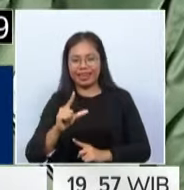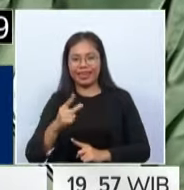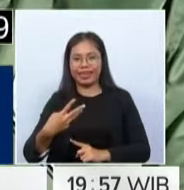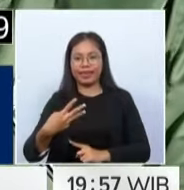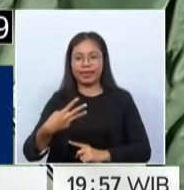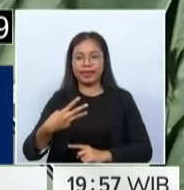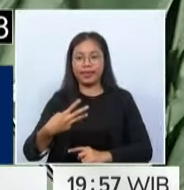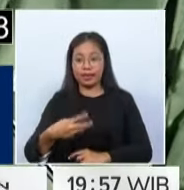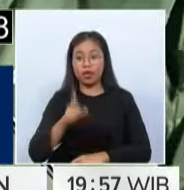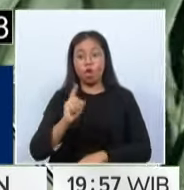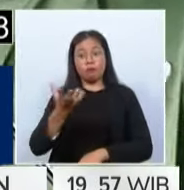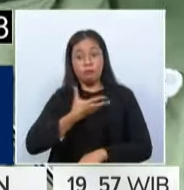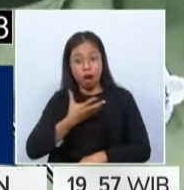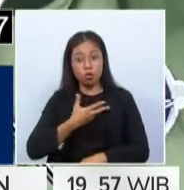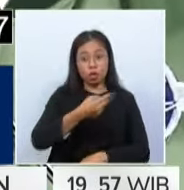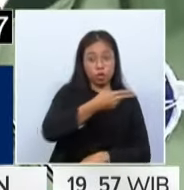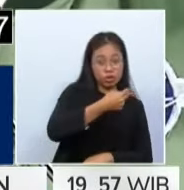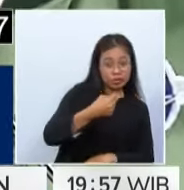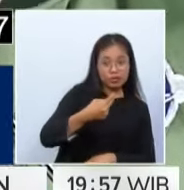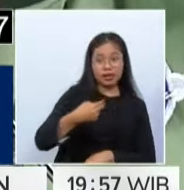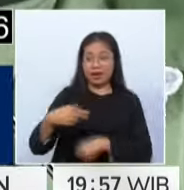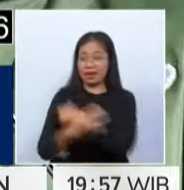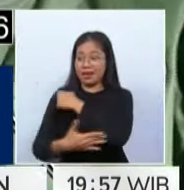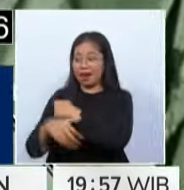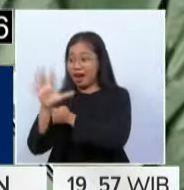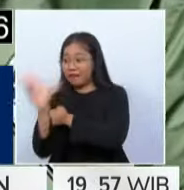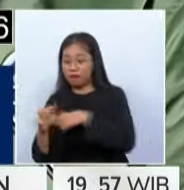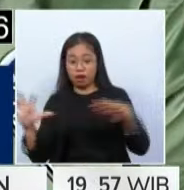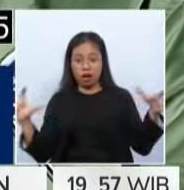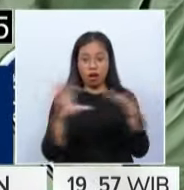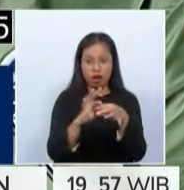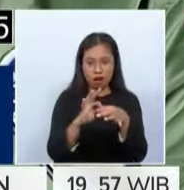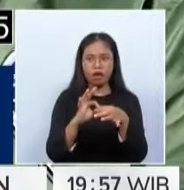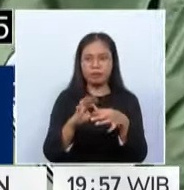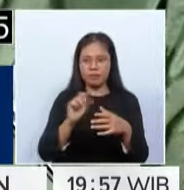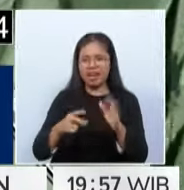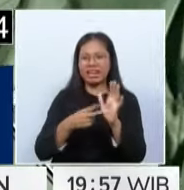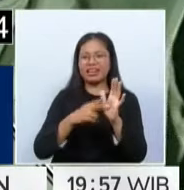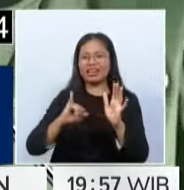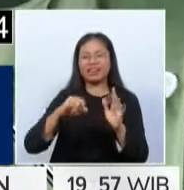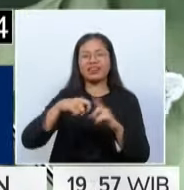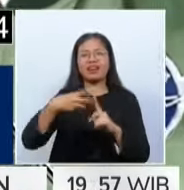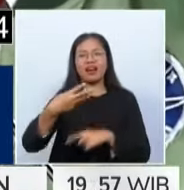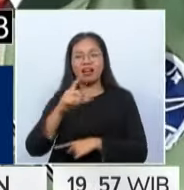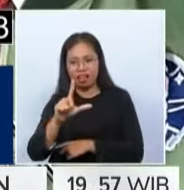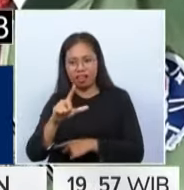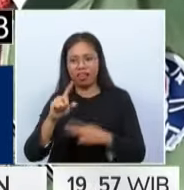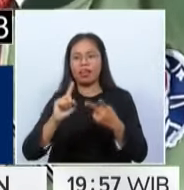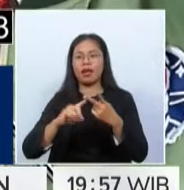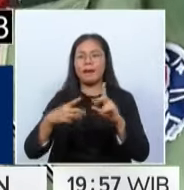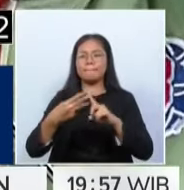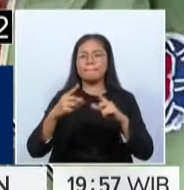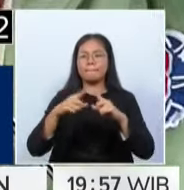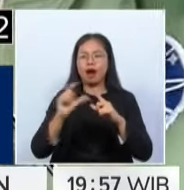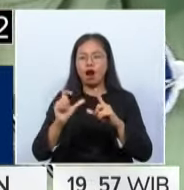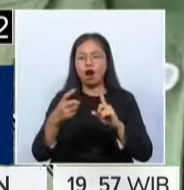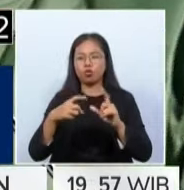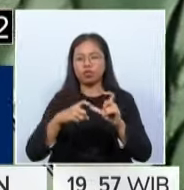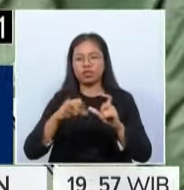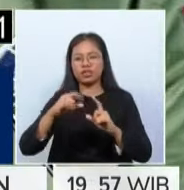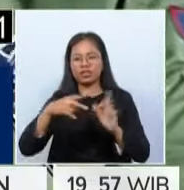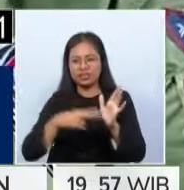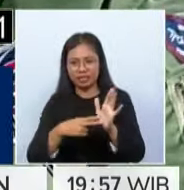selatan-selatan nikel kita memiliki tapi bokit ya kita bisa share dengan beberapa negara yang lain ada